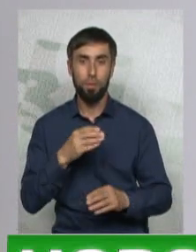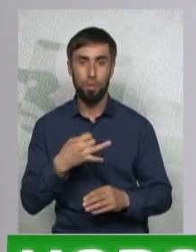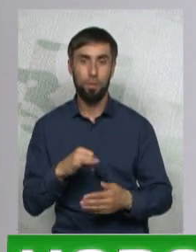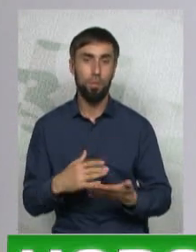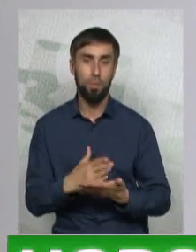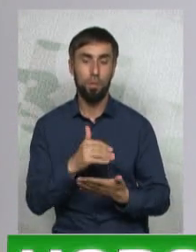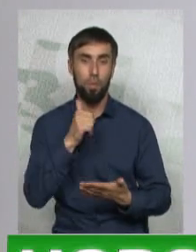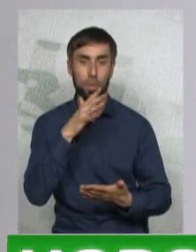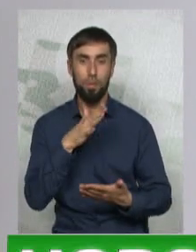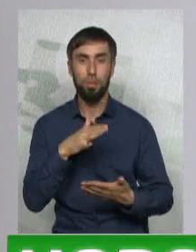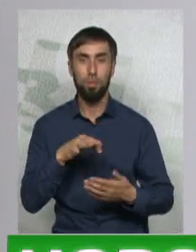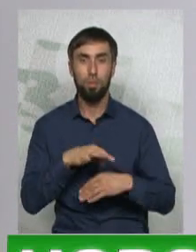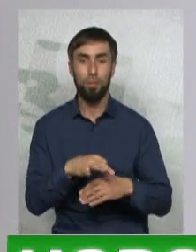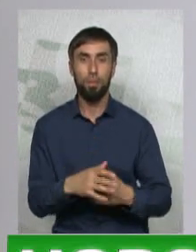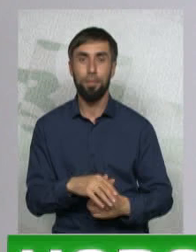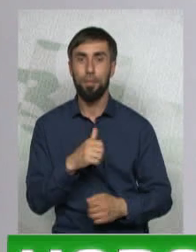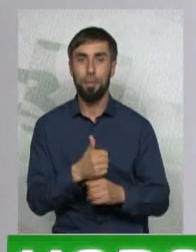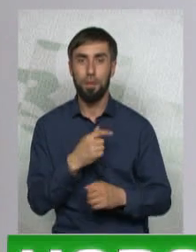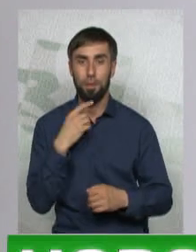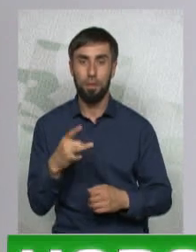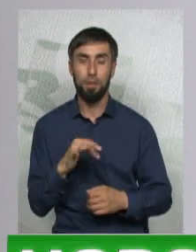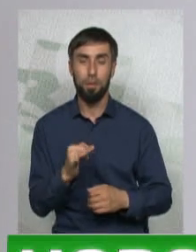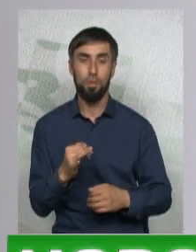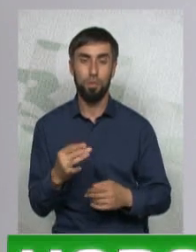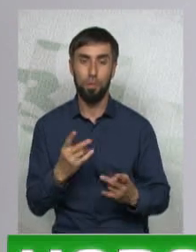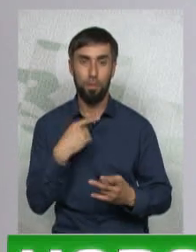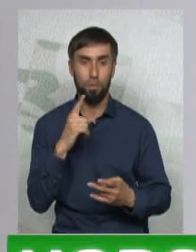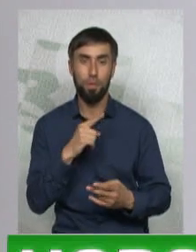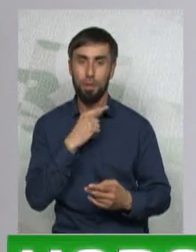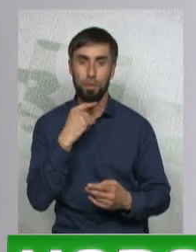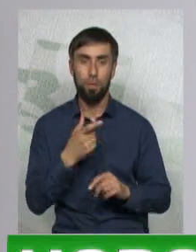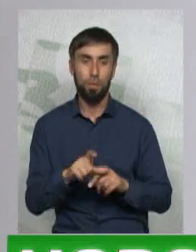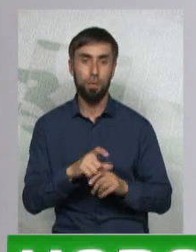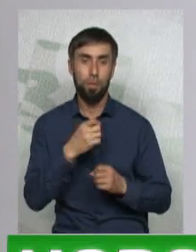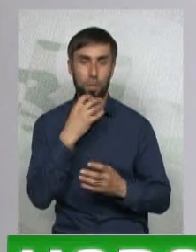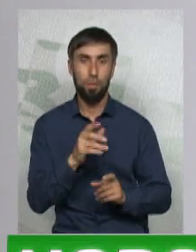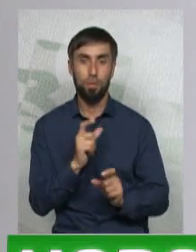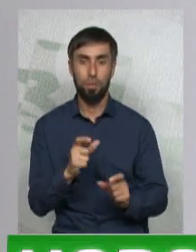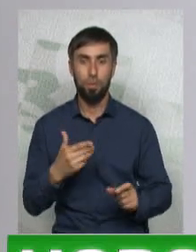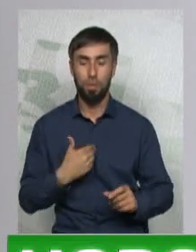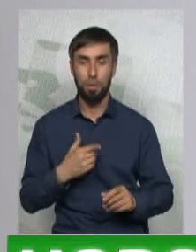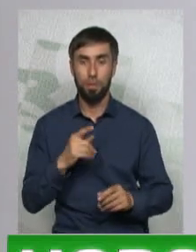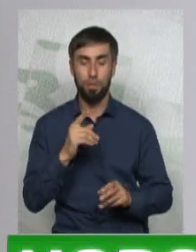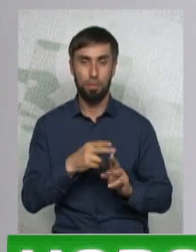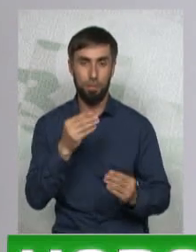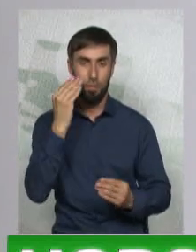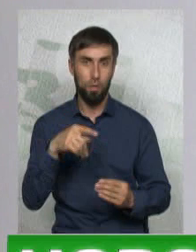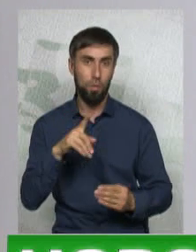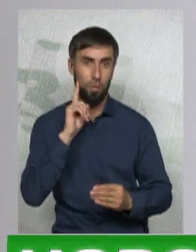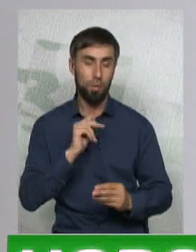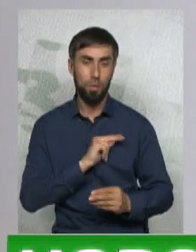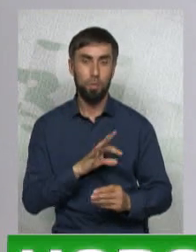той политике, которую проводит глава. Ну и должен в целом сказать, что в Ингушетии очень хорошие люди. Мне, например, здесь комфортно